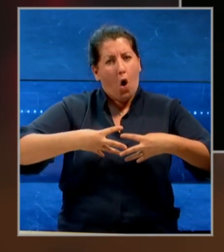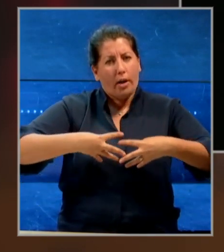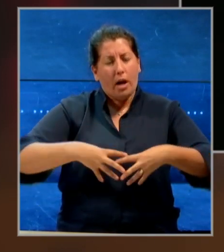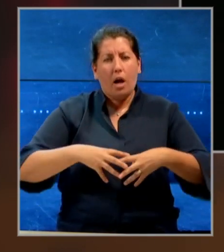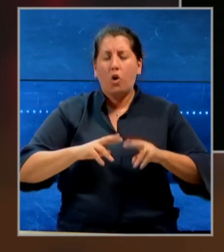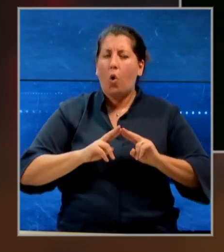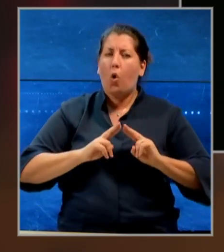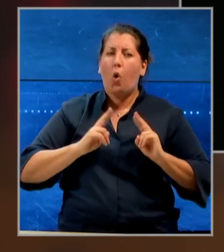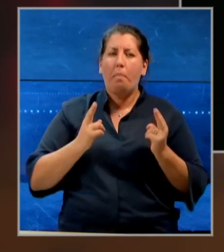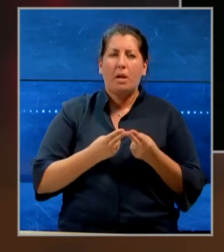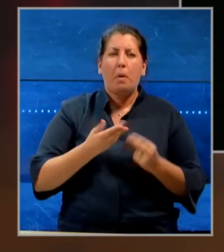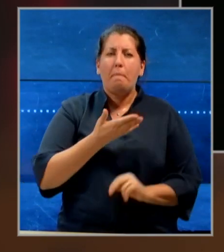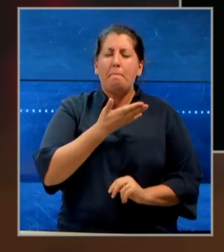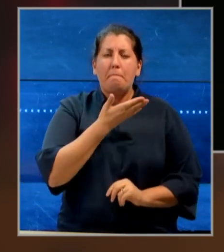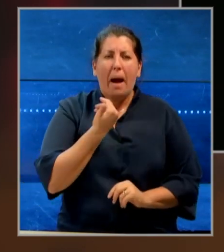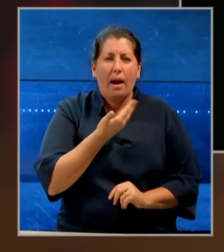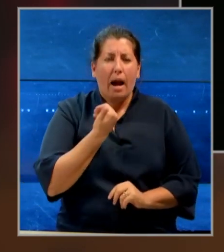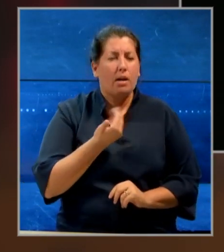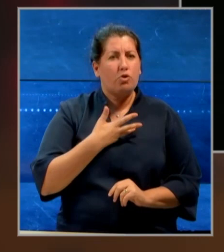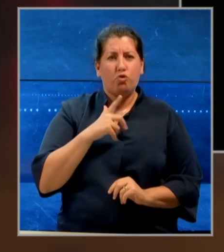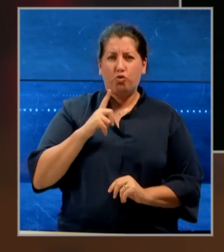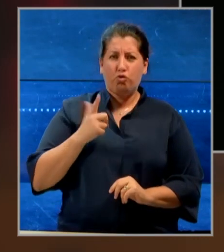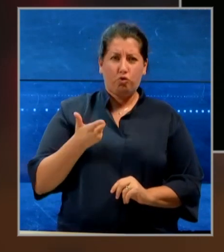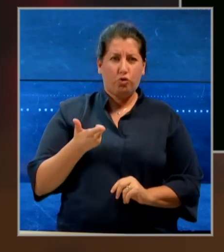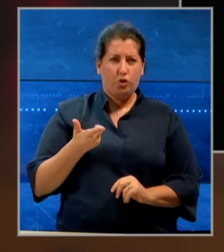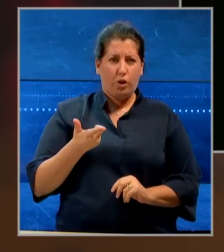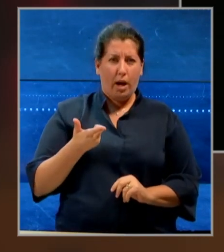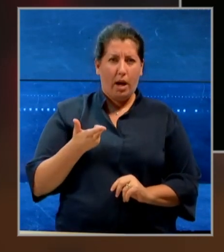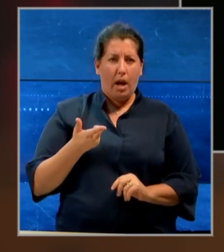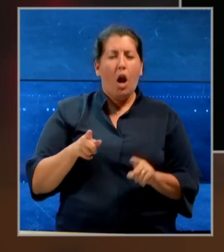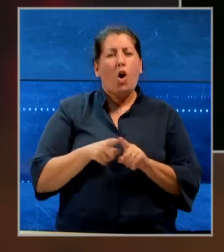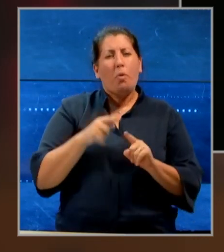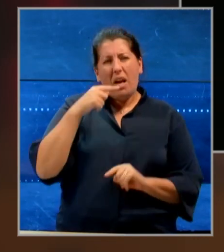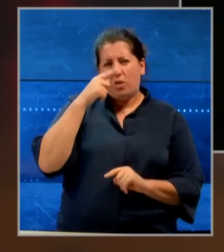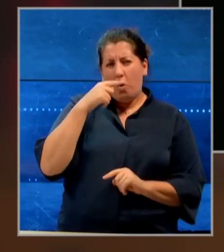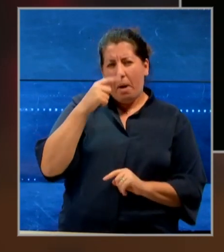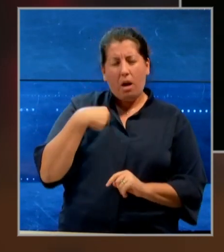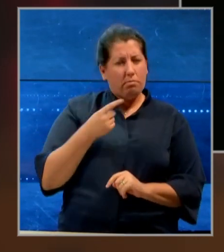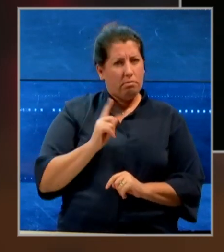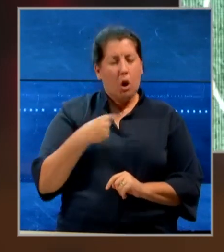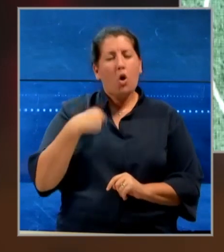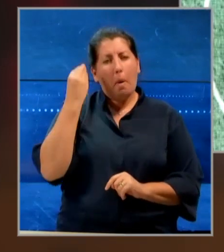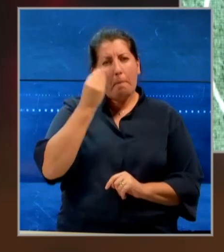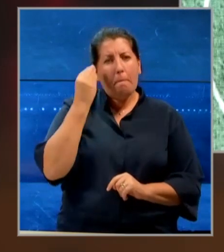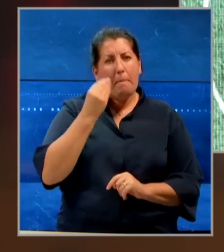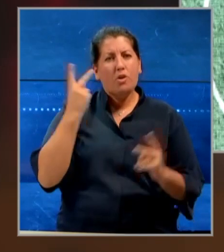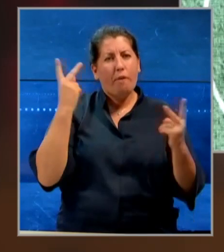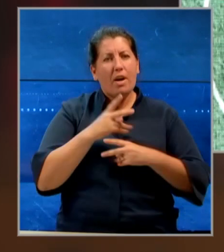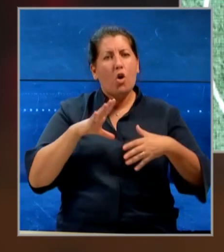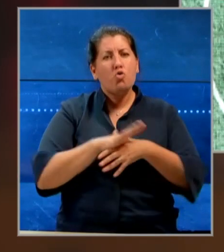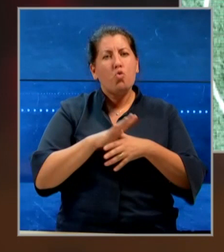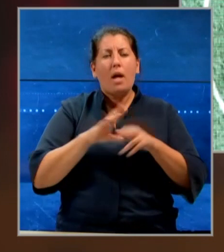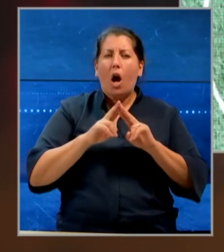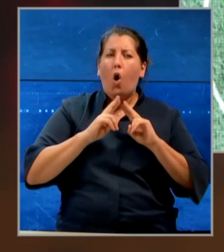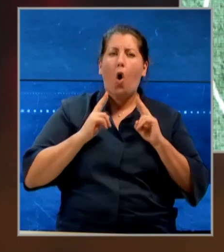non abbia mancanze nei reparti. Se poi, non sono presuntuoso, lo penso veramente che l'abbiamo completata bene la squadra.